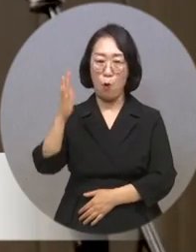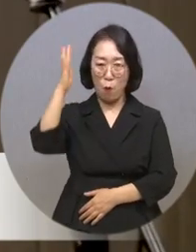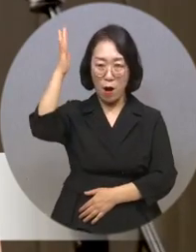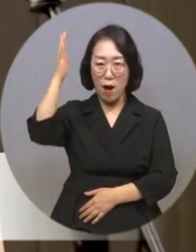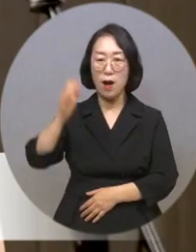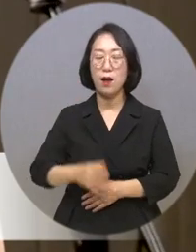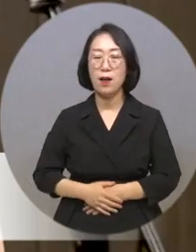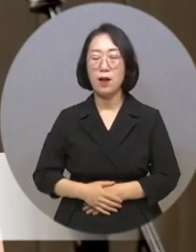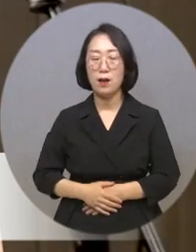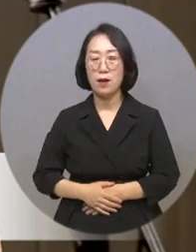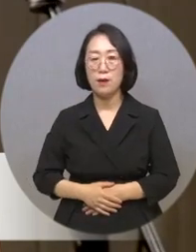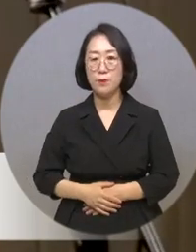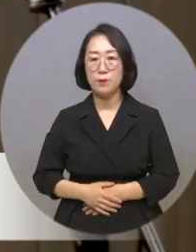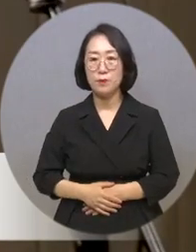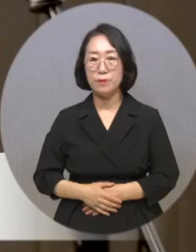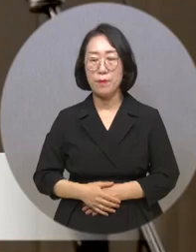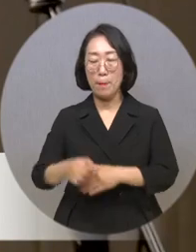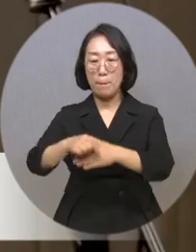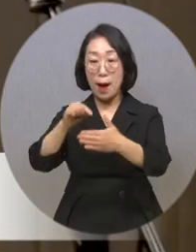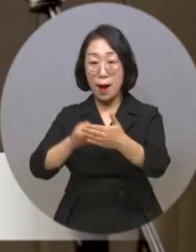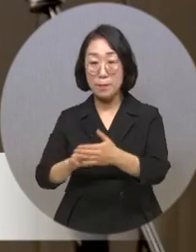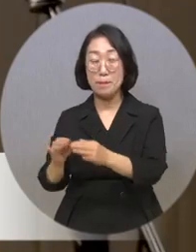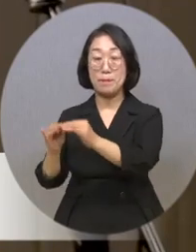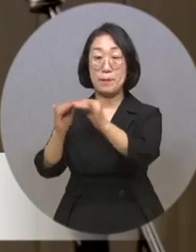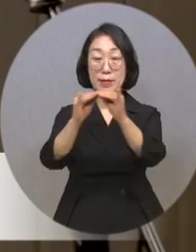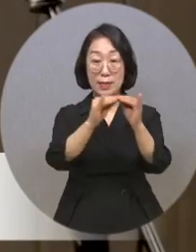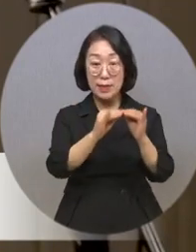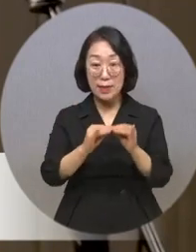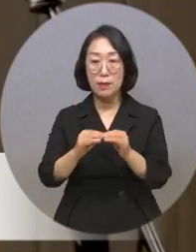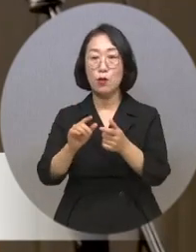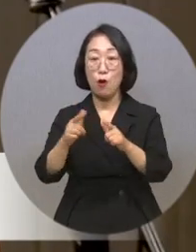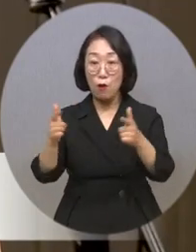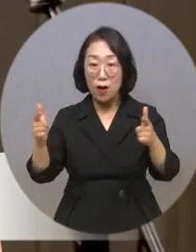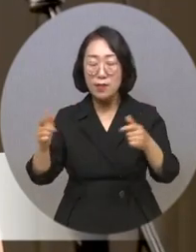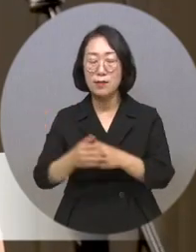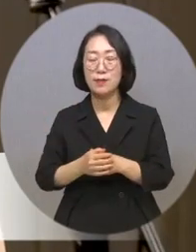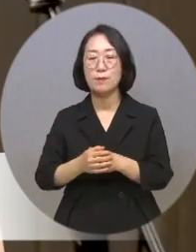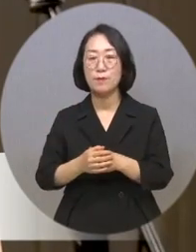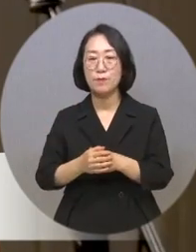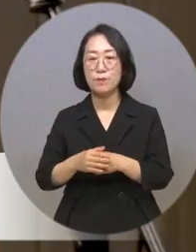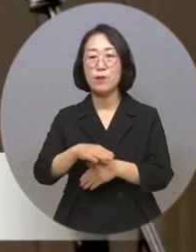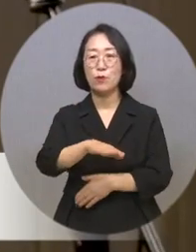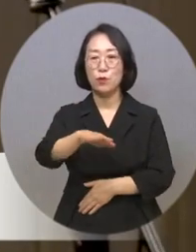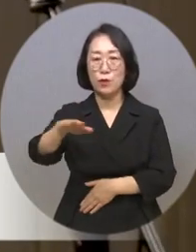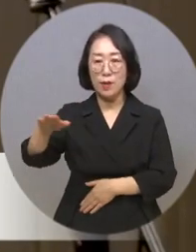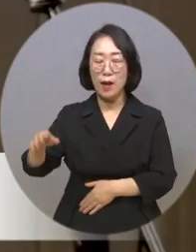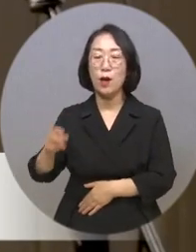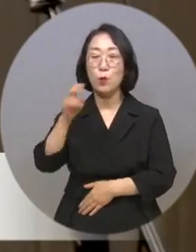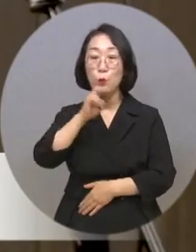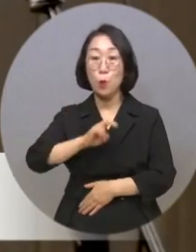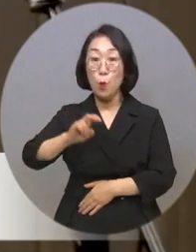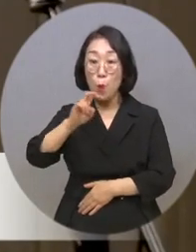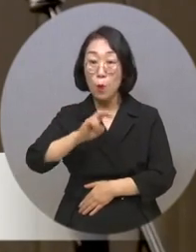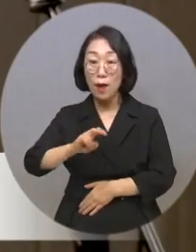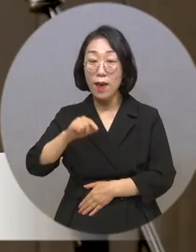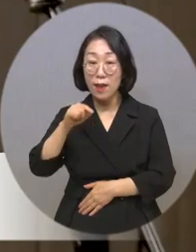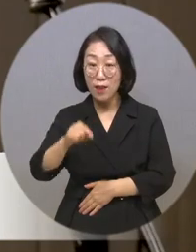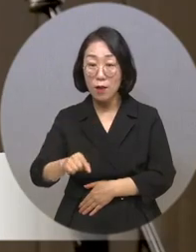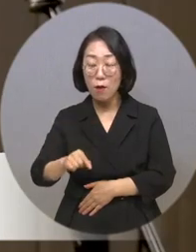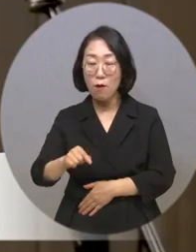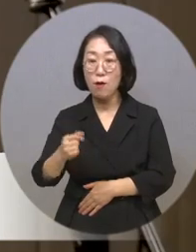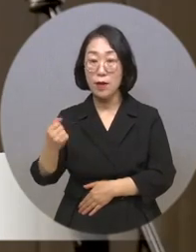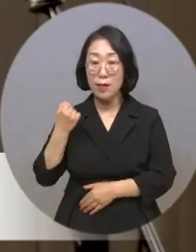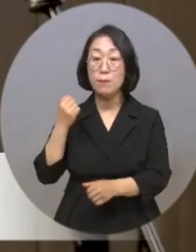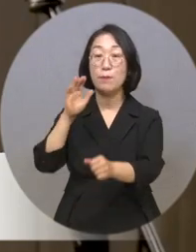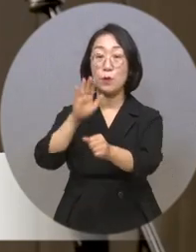또 마음을 모으는 여러 가지 일들에 저희가 노래로나마 도움을 더할 수